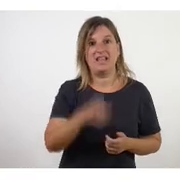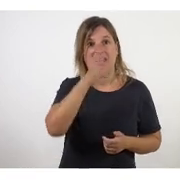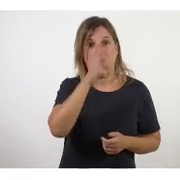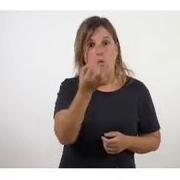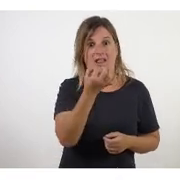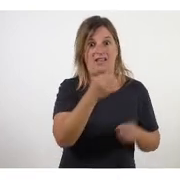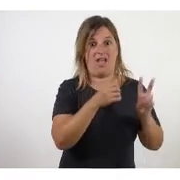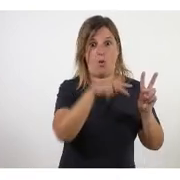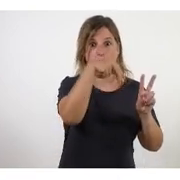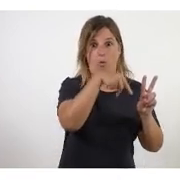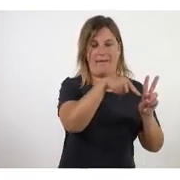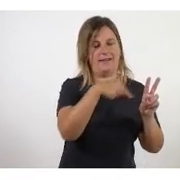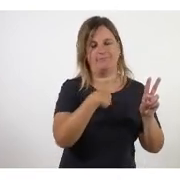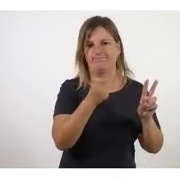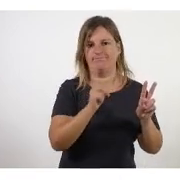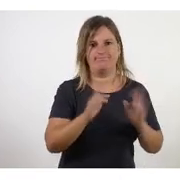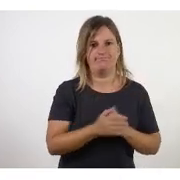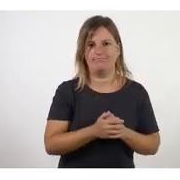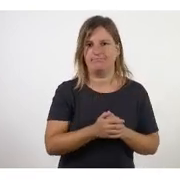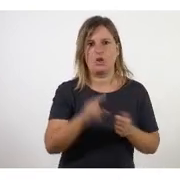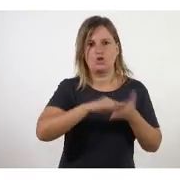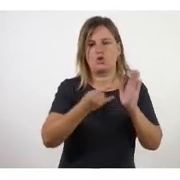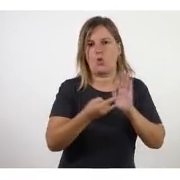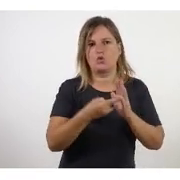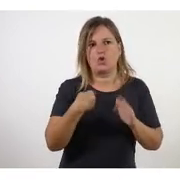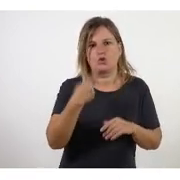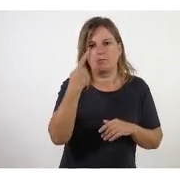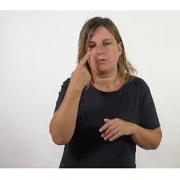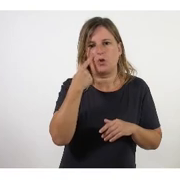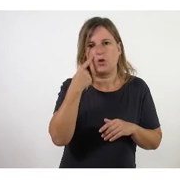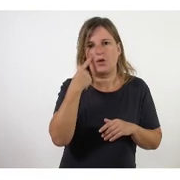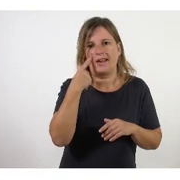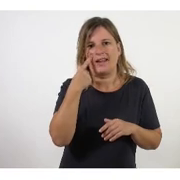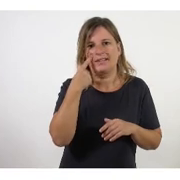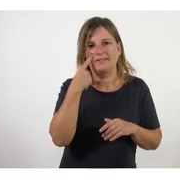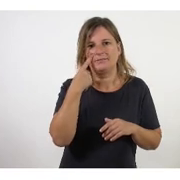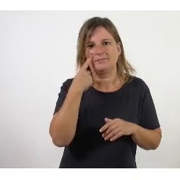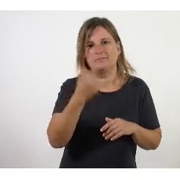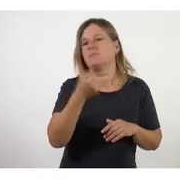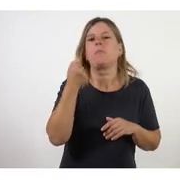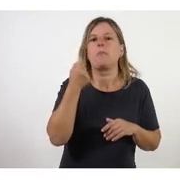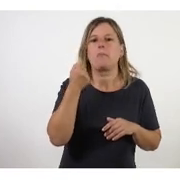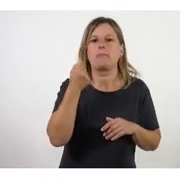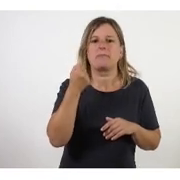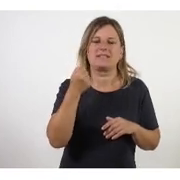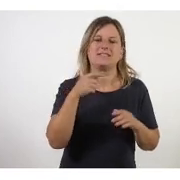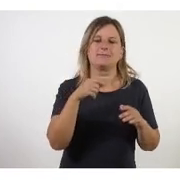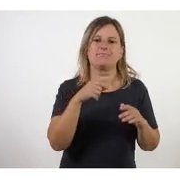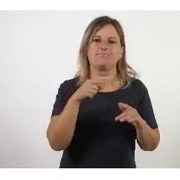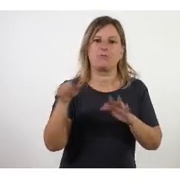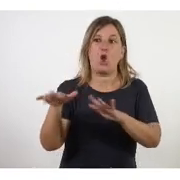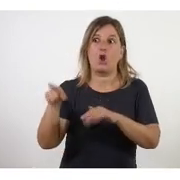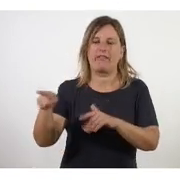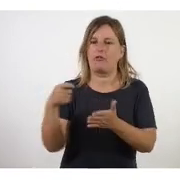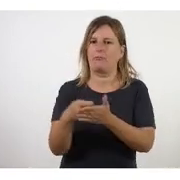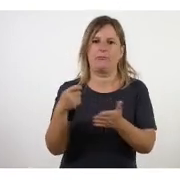que hem vist amb el mòbil. Totes les solucions que jo conec, i no sé si t'ha dit alguna cosa més de Videopad, les solucions que conec per ordinador totes